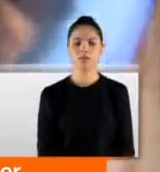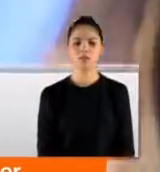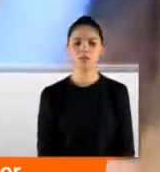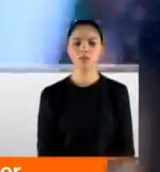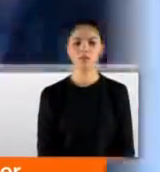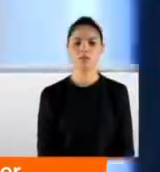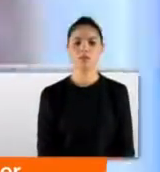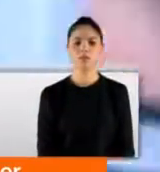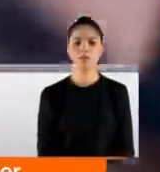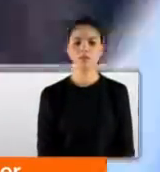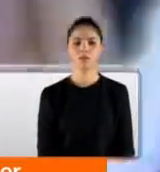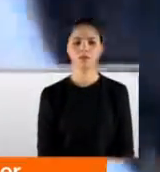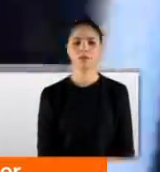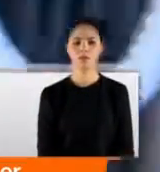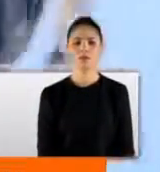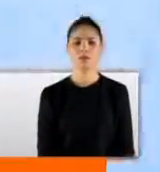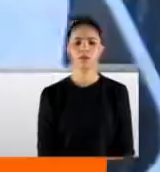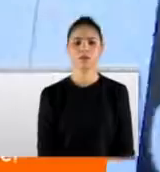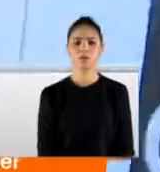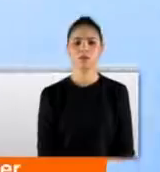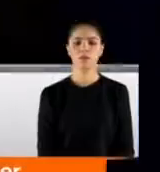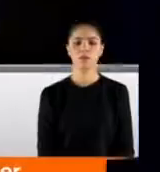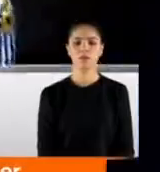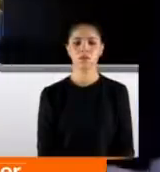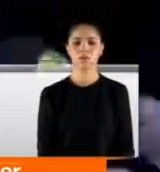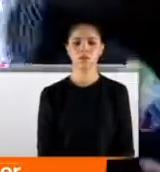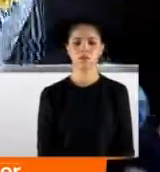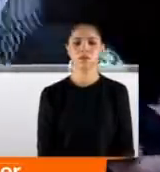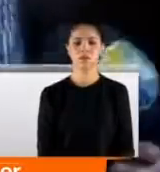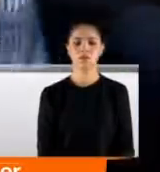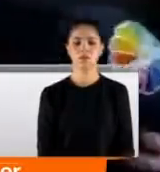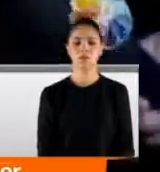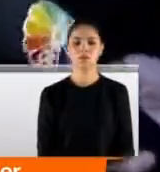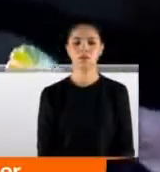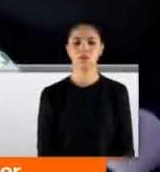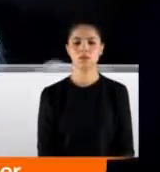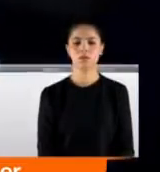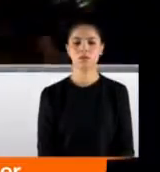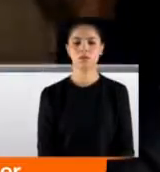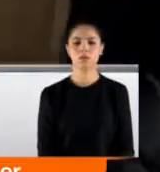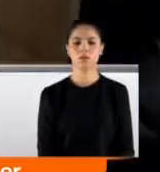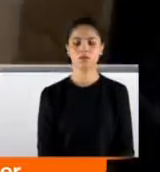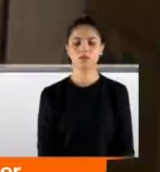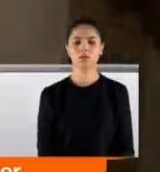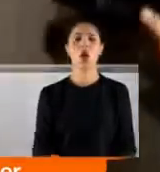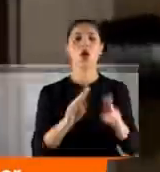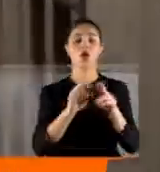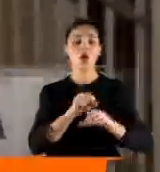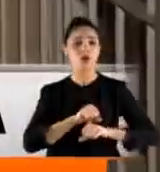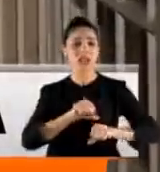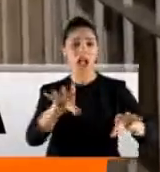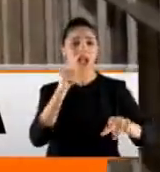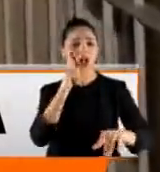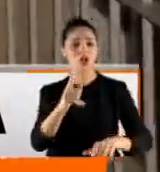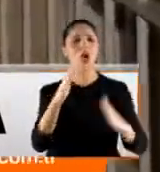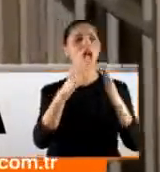kuralları çiğnediğimiz için bir yasak. Peki siz yasak 100 kişi, 150 kişi. Hiç korkmuyor musunuz korona olmaktan peki? Hayır. Koronavirüs salgınına rağmen